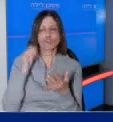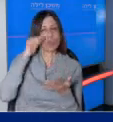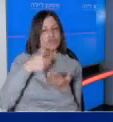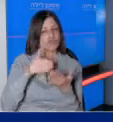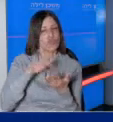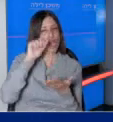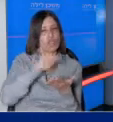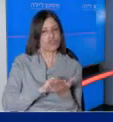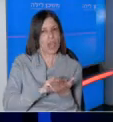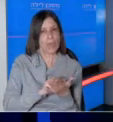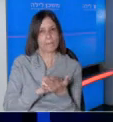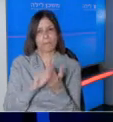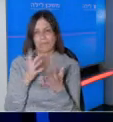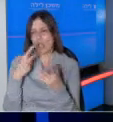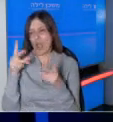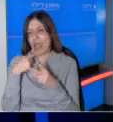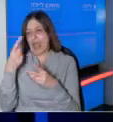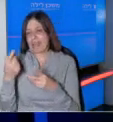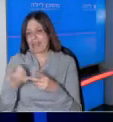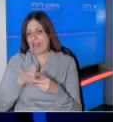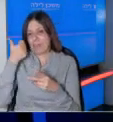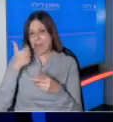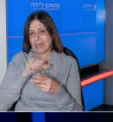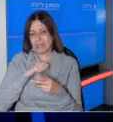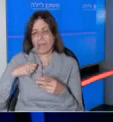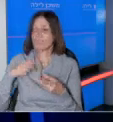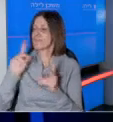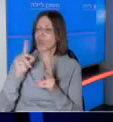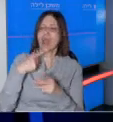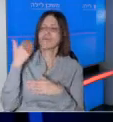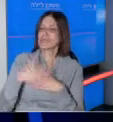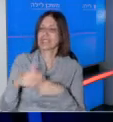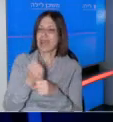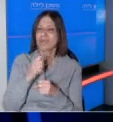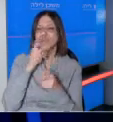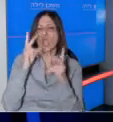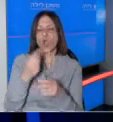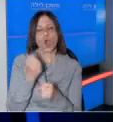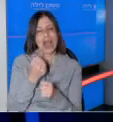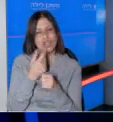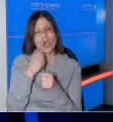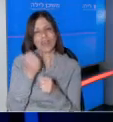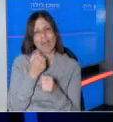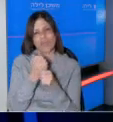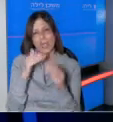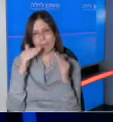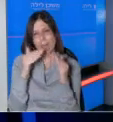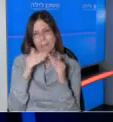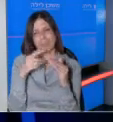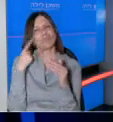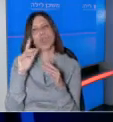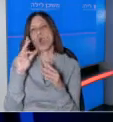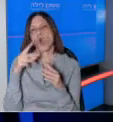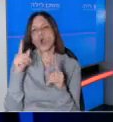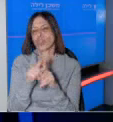להפסיק לעבוד. זה מי שיכול לבצע את אותה עבודה מהבית. מי שלא יכול, אבל אנחנו יודעים שלא תהיה אותה עבודה מהבית. אנחנו יודעים